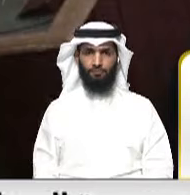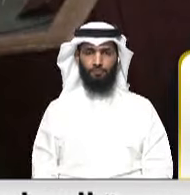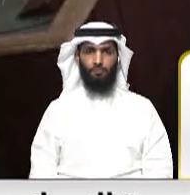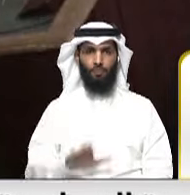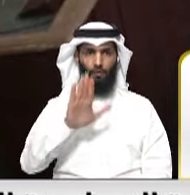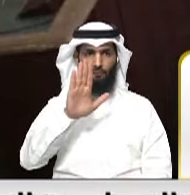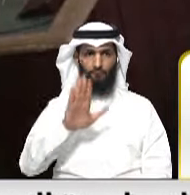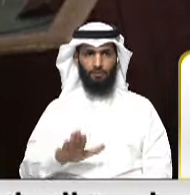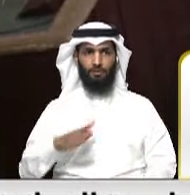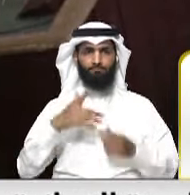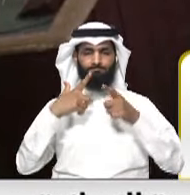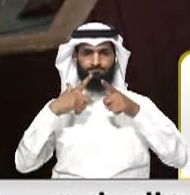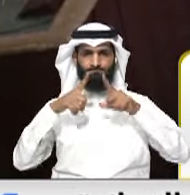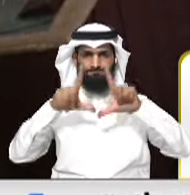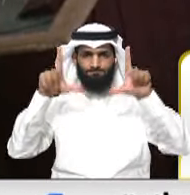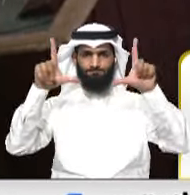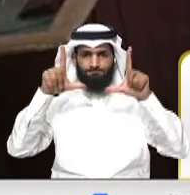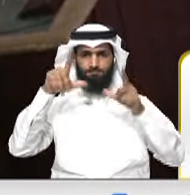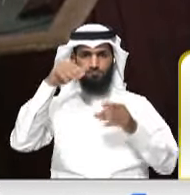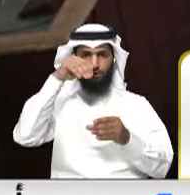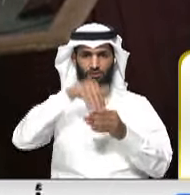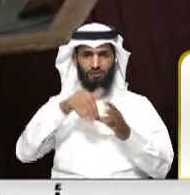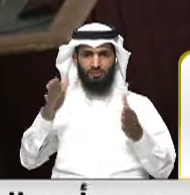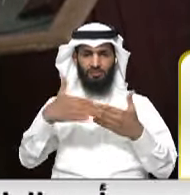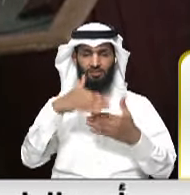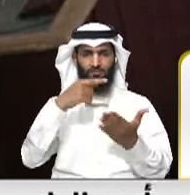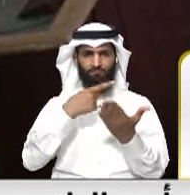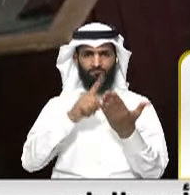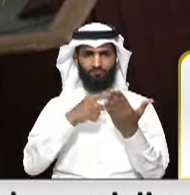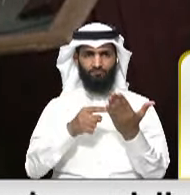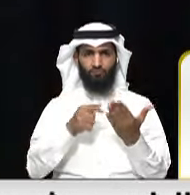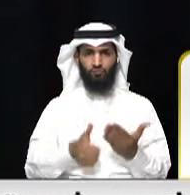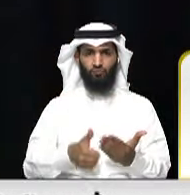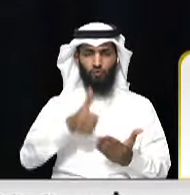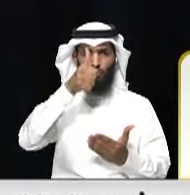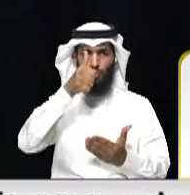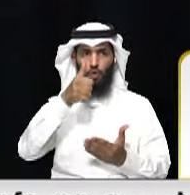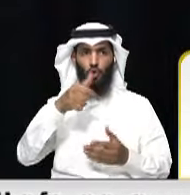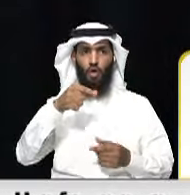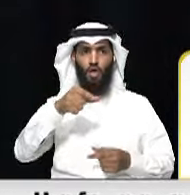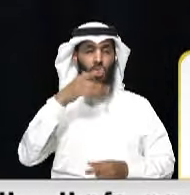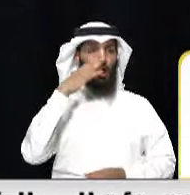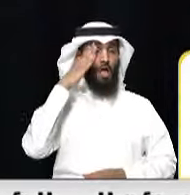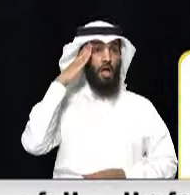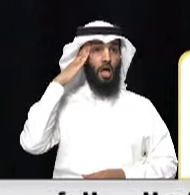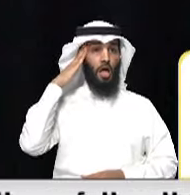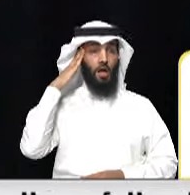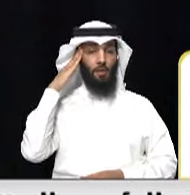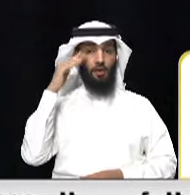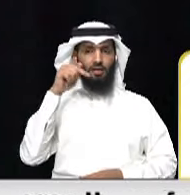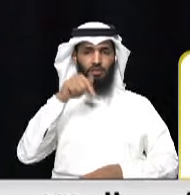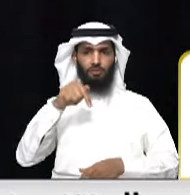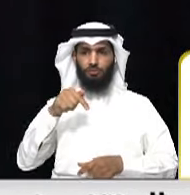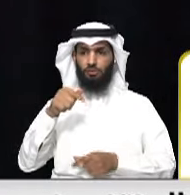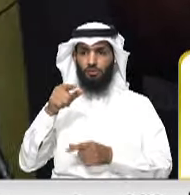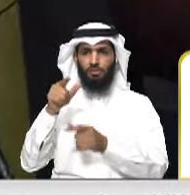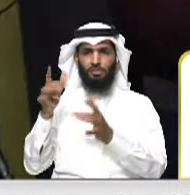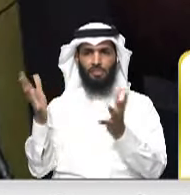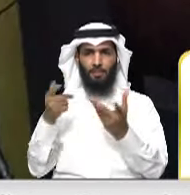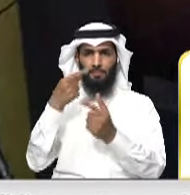تم الاعلان عن انتخاب محمد علي موحدي كرماني رئيسا لمجلس خبراء القياده باغلبيه